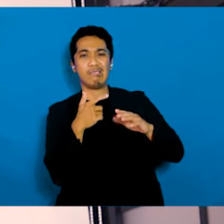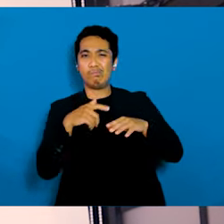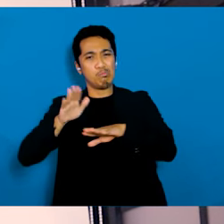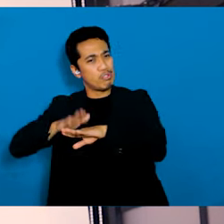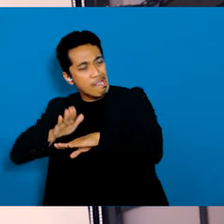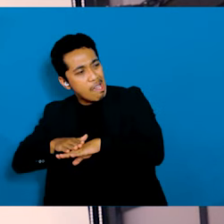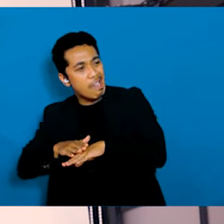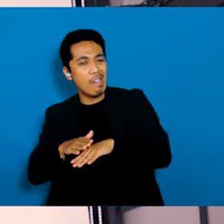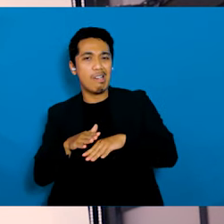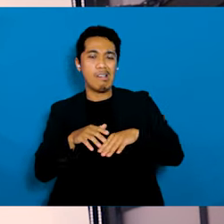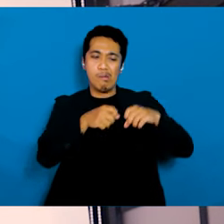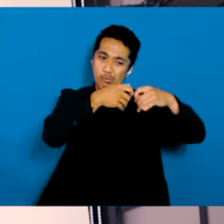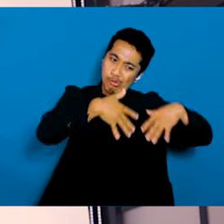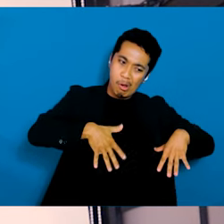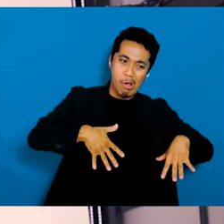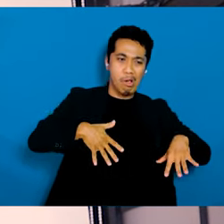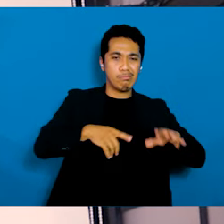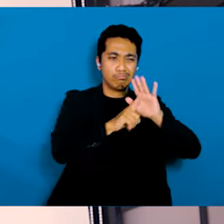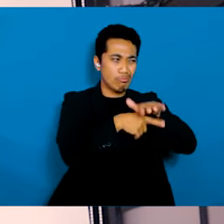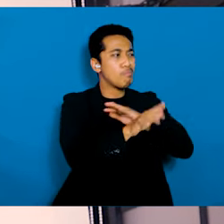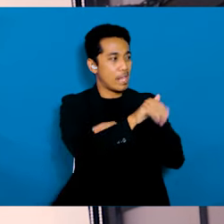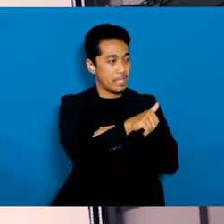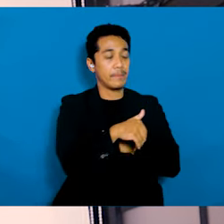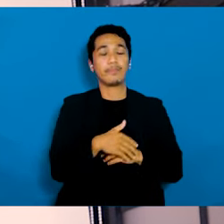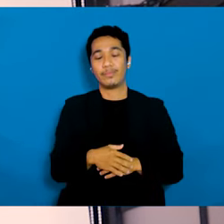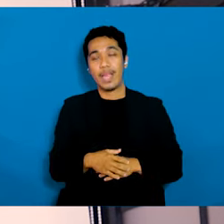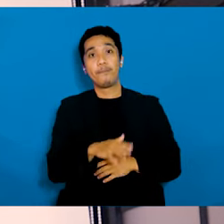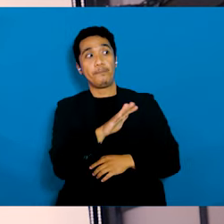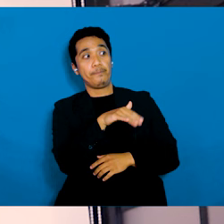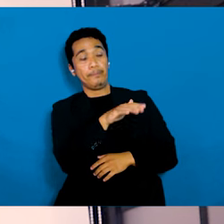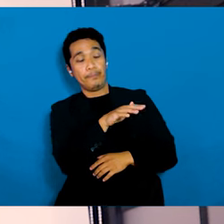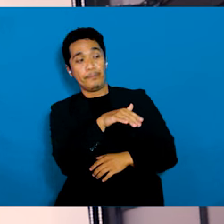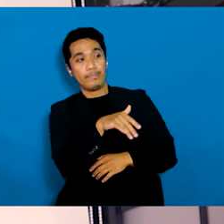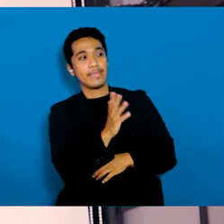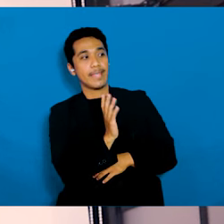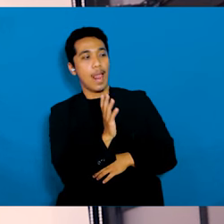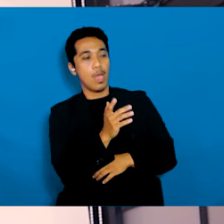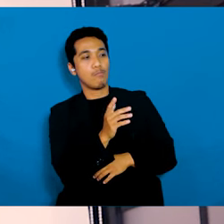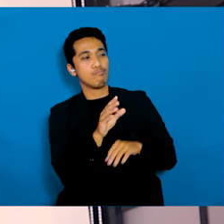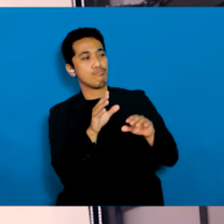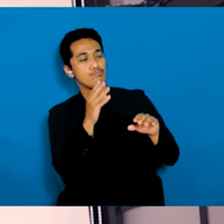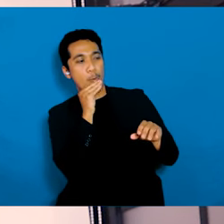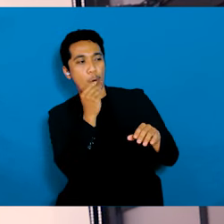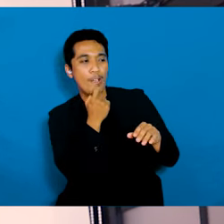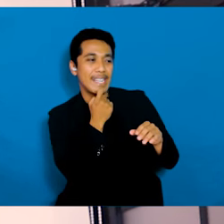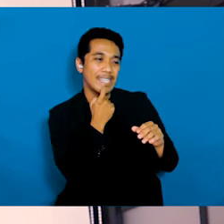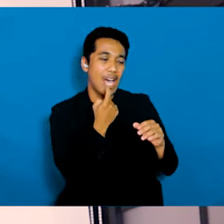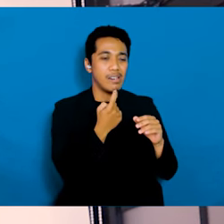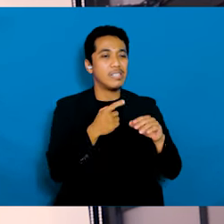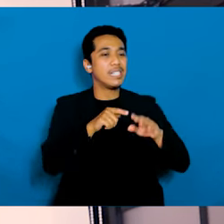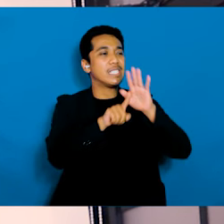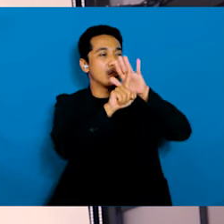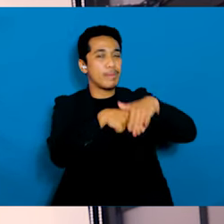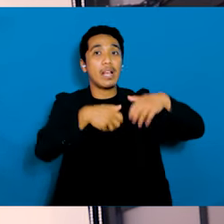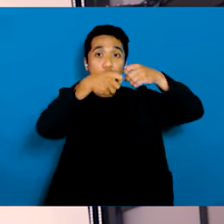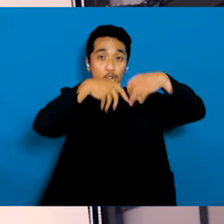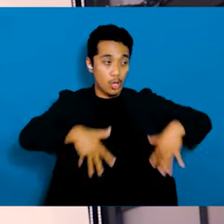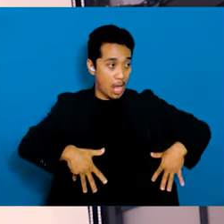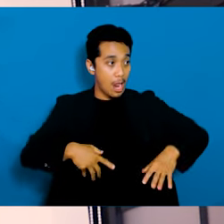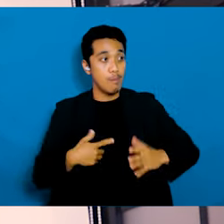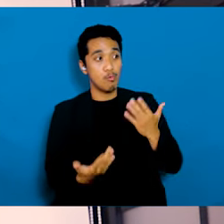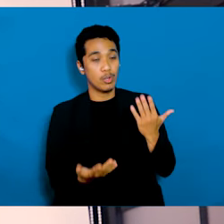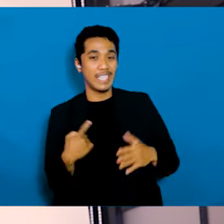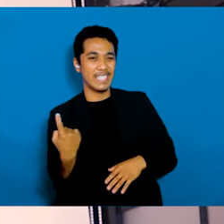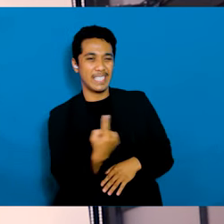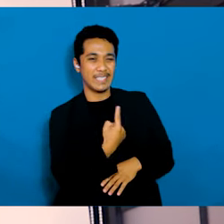dari secara kultural maupun struktural begitulah. Nah, ini ketika kita ngomongin tentang terdiskriminasi dari